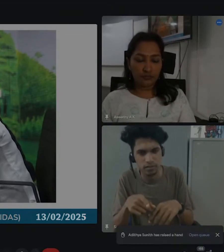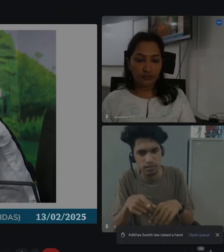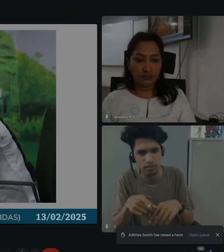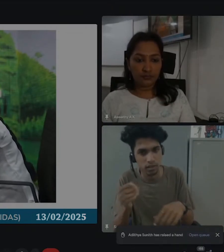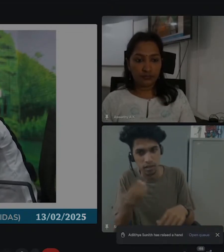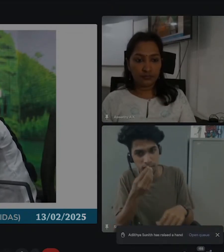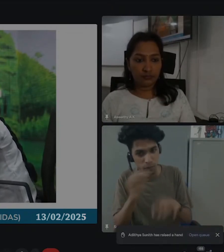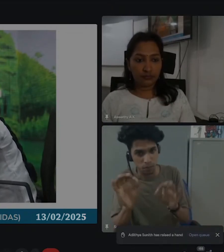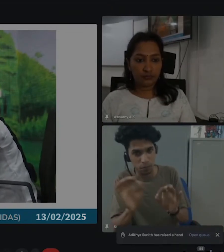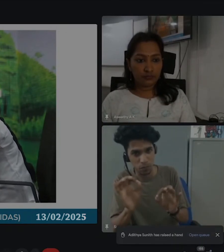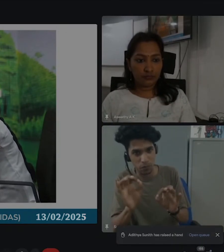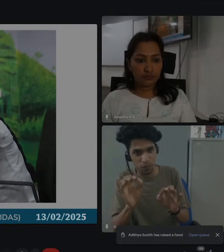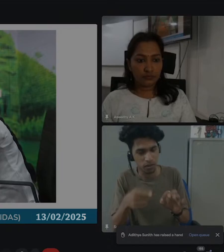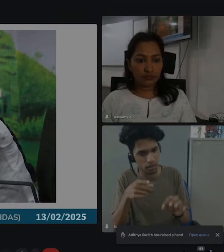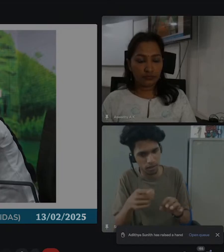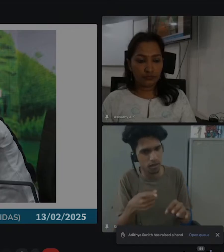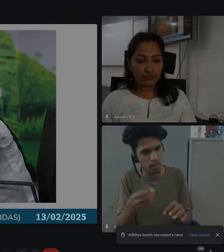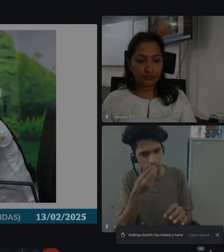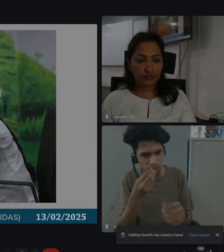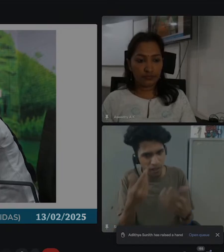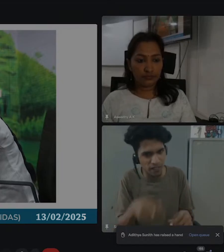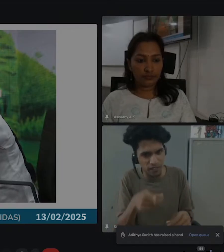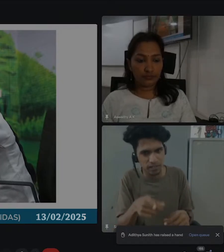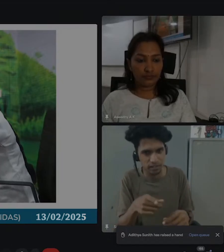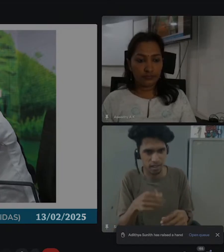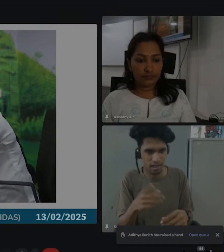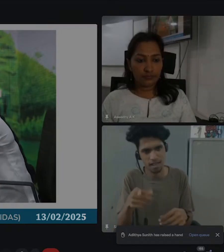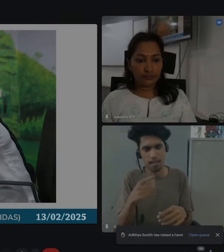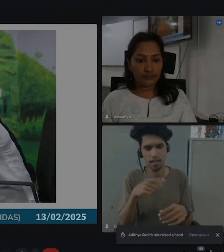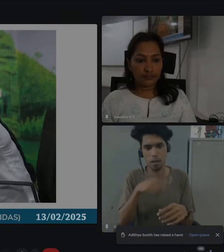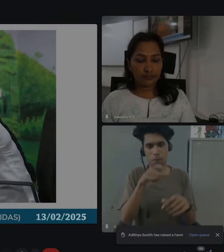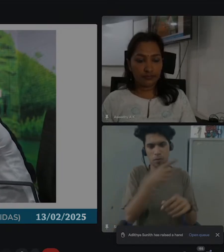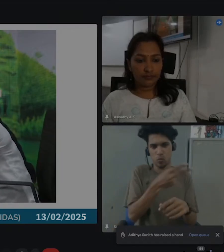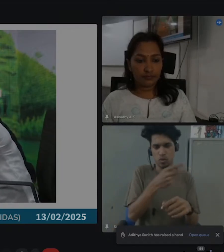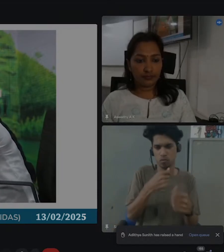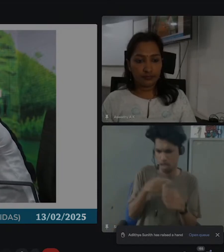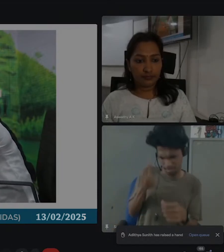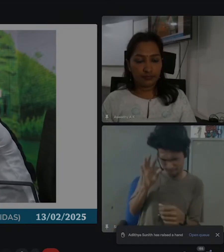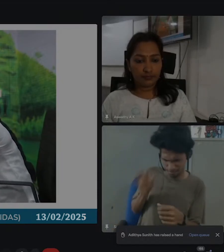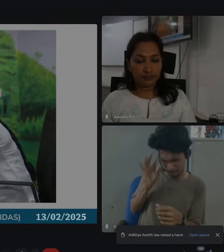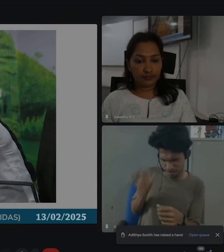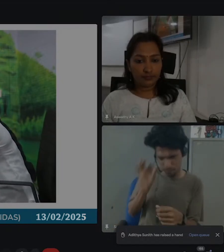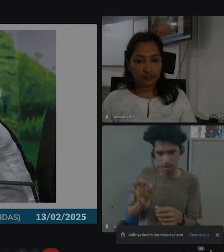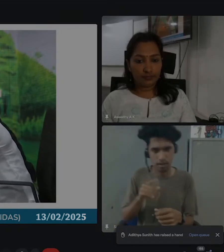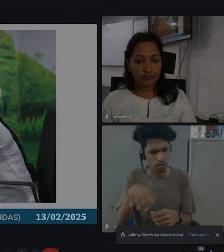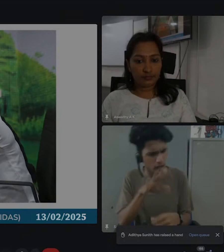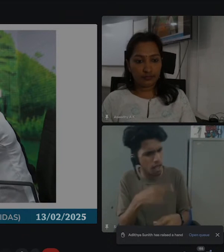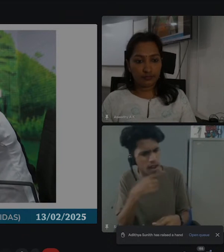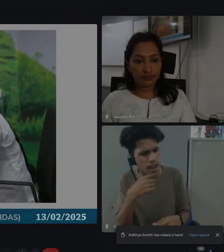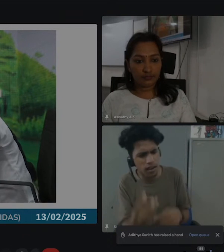ഇല്ല. അമ്മ ഇത് വാവ ഇത് കഴിച്ചിട്ടുണ്ടോ? ഇതറിയാം വാവയ്ക്ക് അറിയാം. എന്താ റെഡ് കളറിലുള്ള?